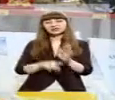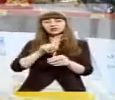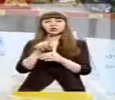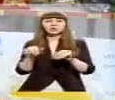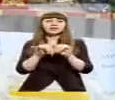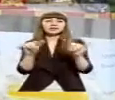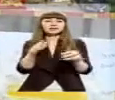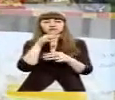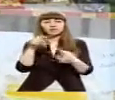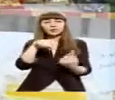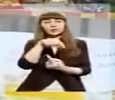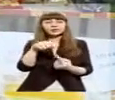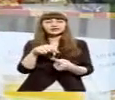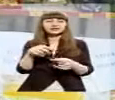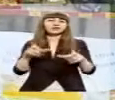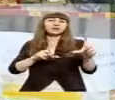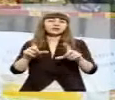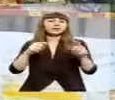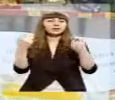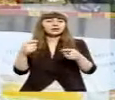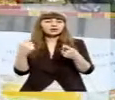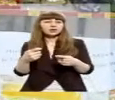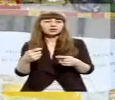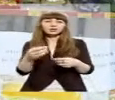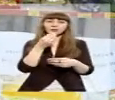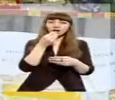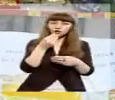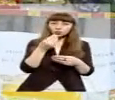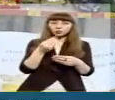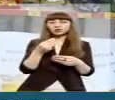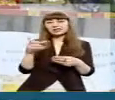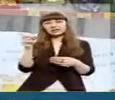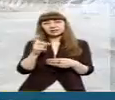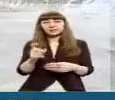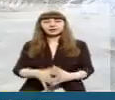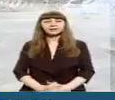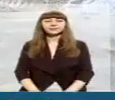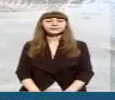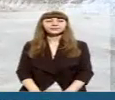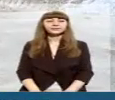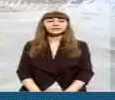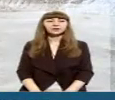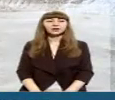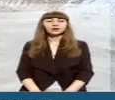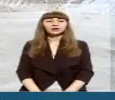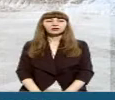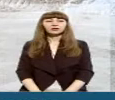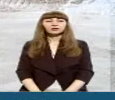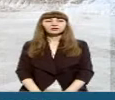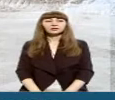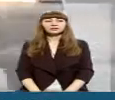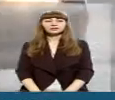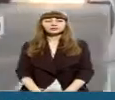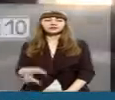дүкенде тұрақтандыру қорынан алынған азық-түлік тауарлары да сатылады. Өнімдердің бағасы өте арзан. Тұрақтандыру қорымен келісім шартқа